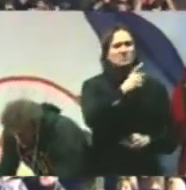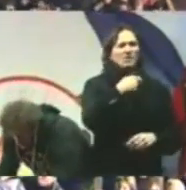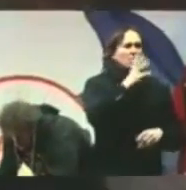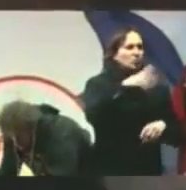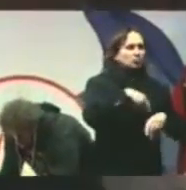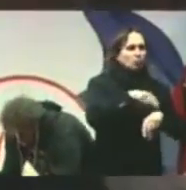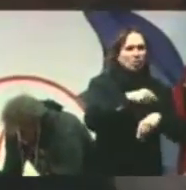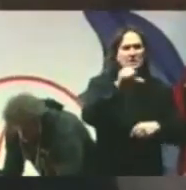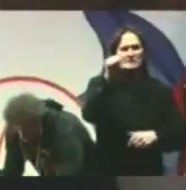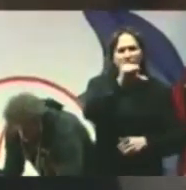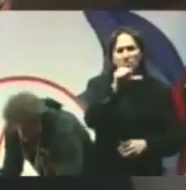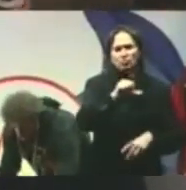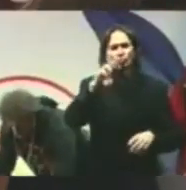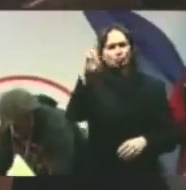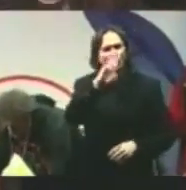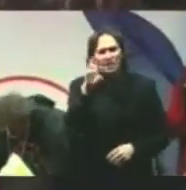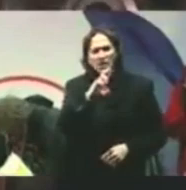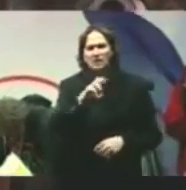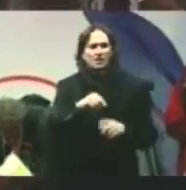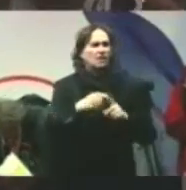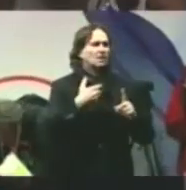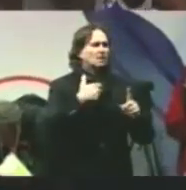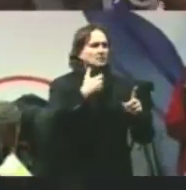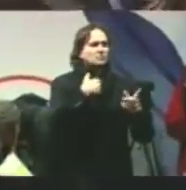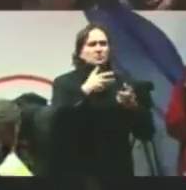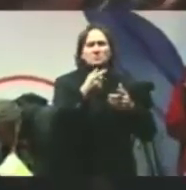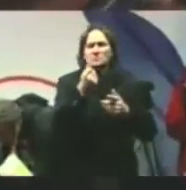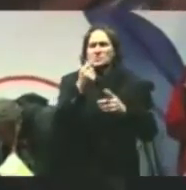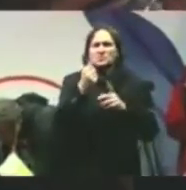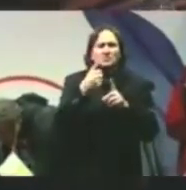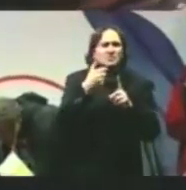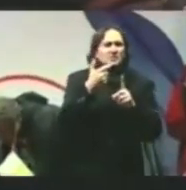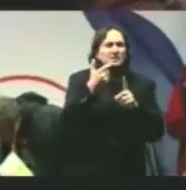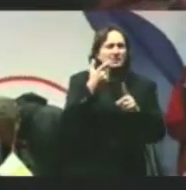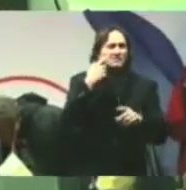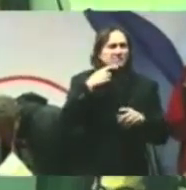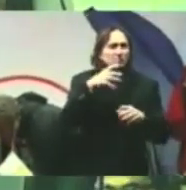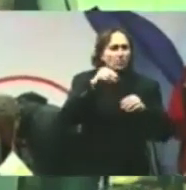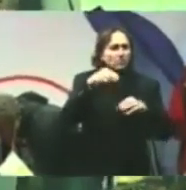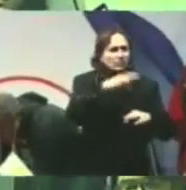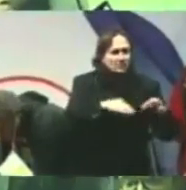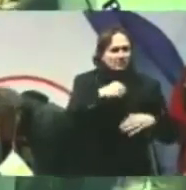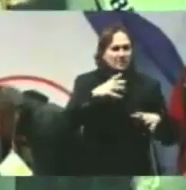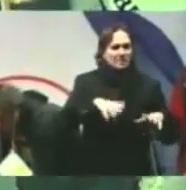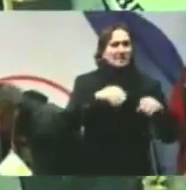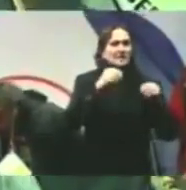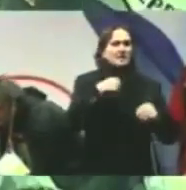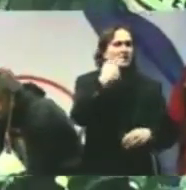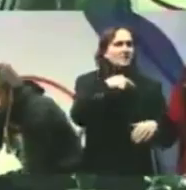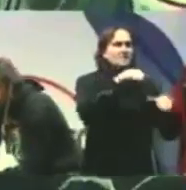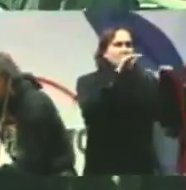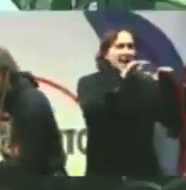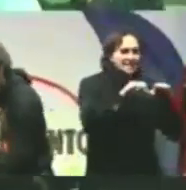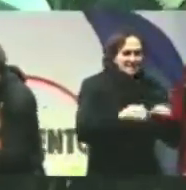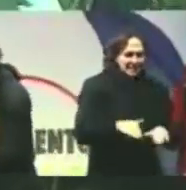la domenica, 28 ore un weekend, 30.000 lire in nero. Un ragazzo che a 17 anni ha fatto il magazziniere, 18 il banconiere,